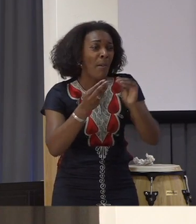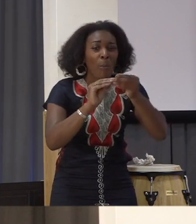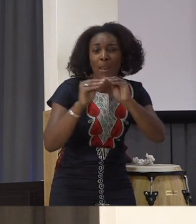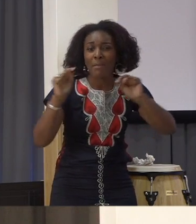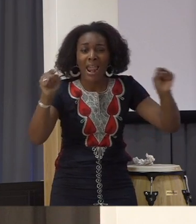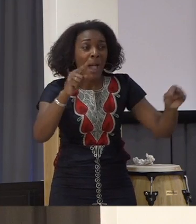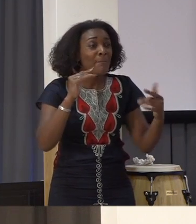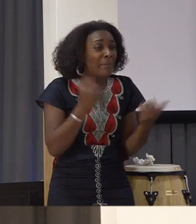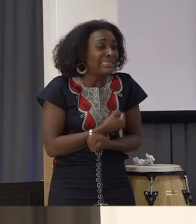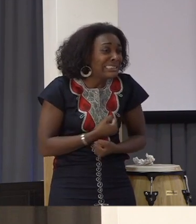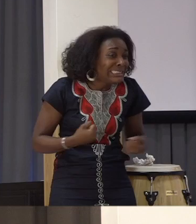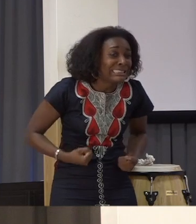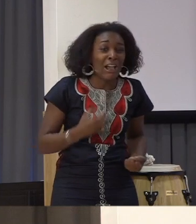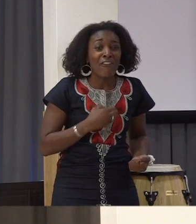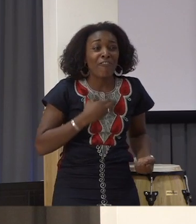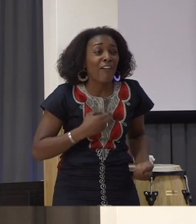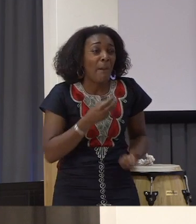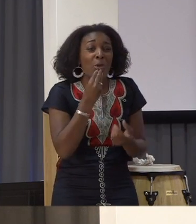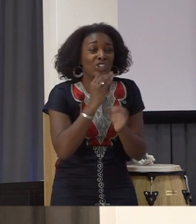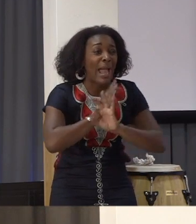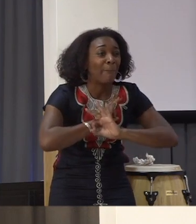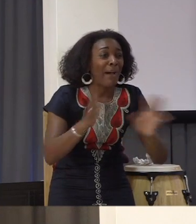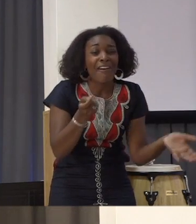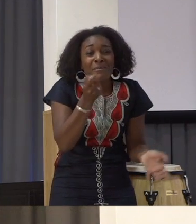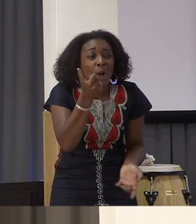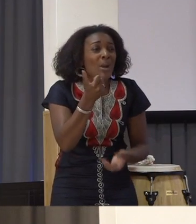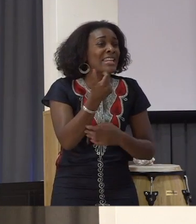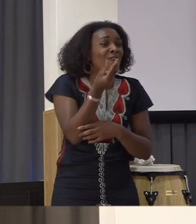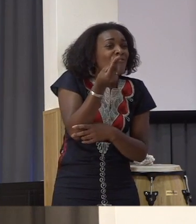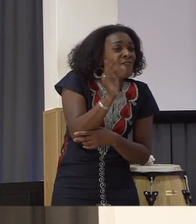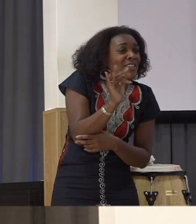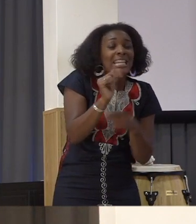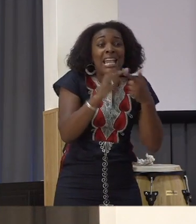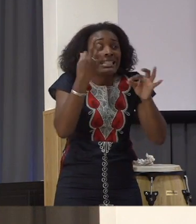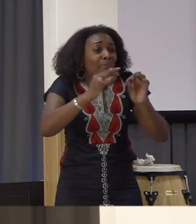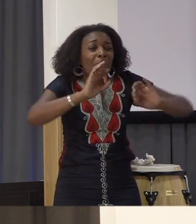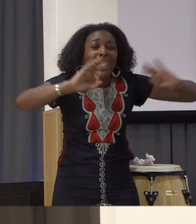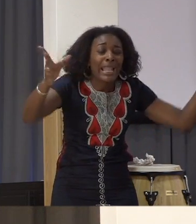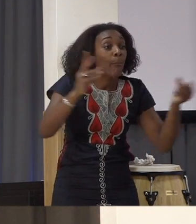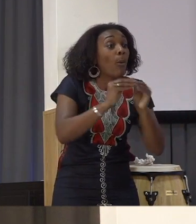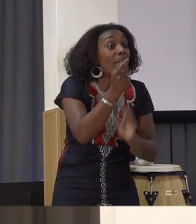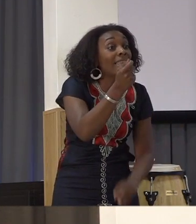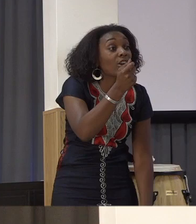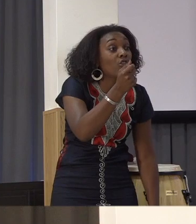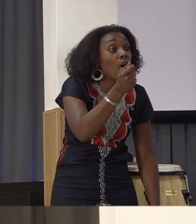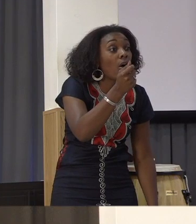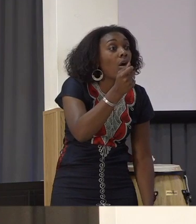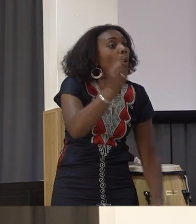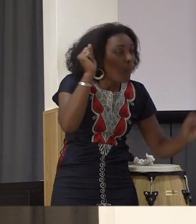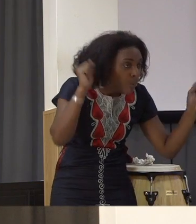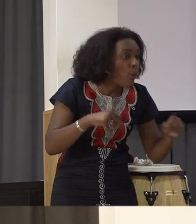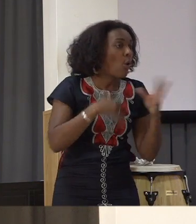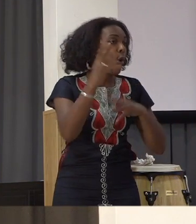la famine, que dans les difficultés économiques, tu peux être heureux. Tu peux être